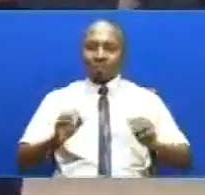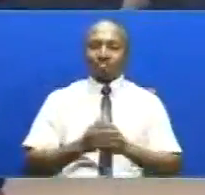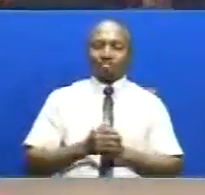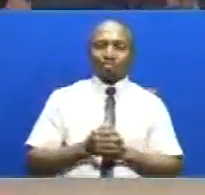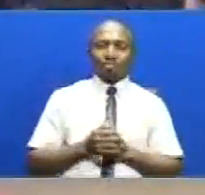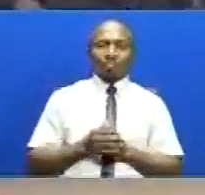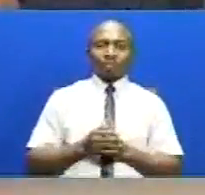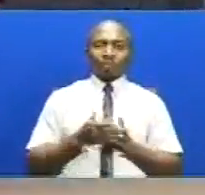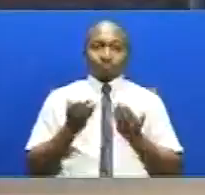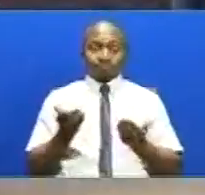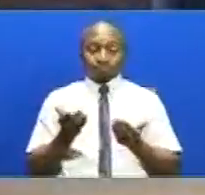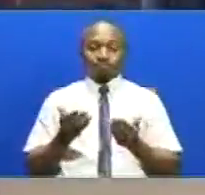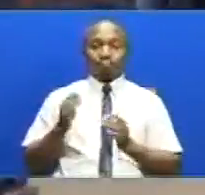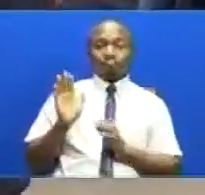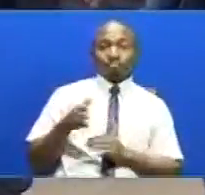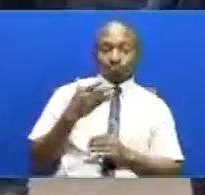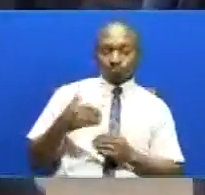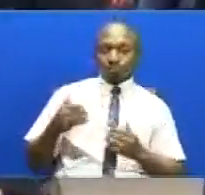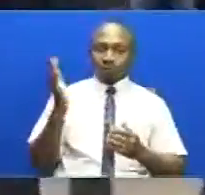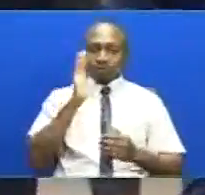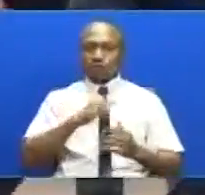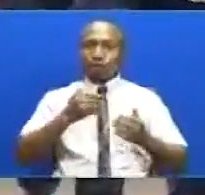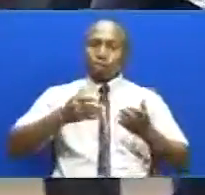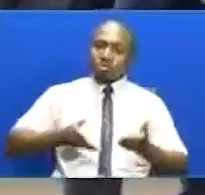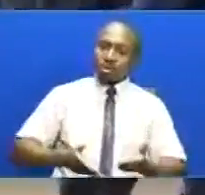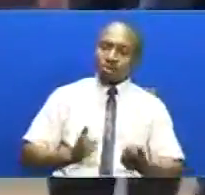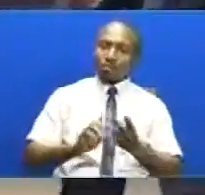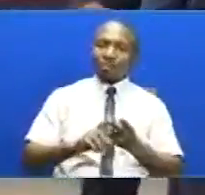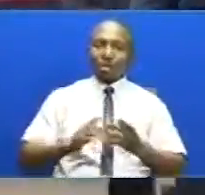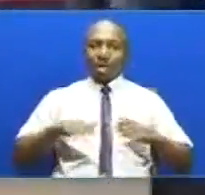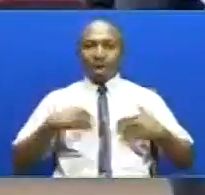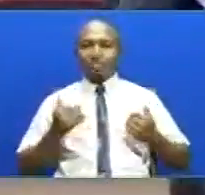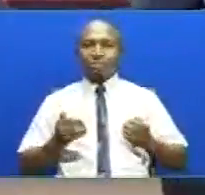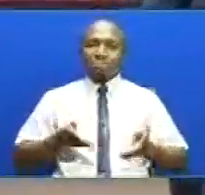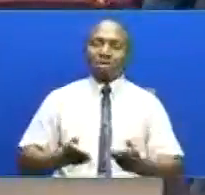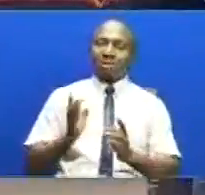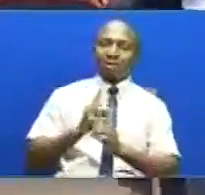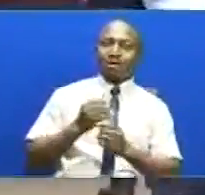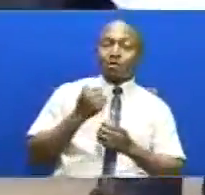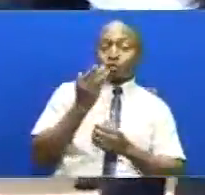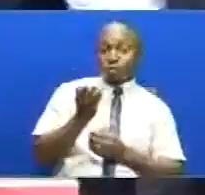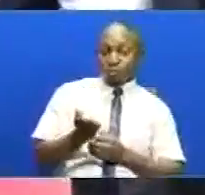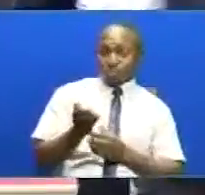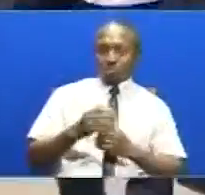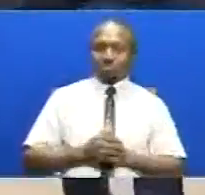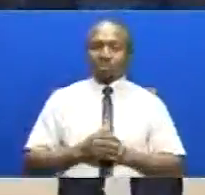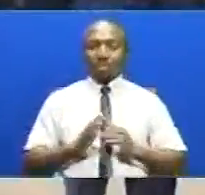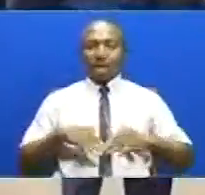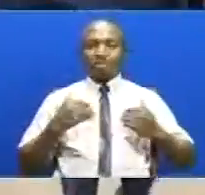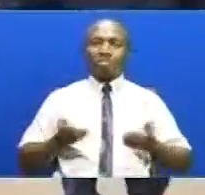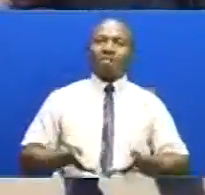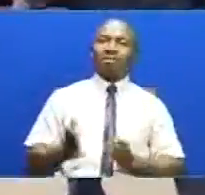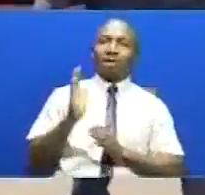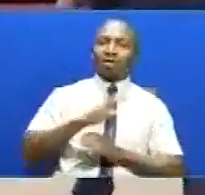Happy birthday to you. Happy birthday to you.